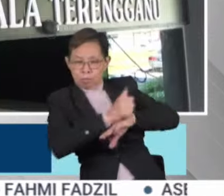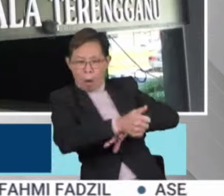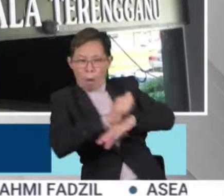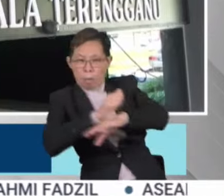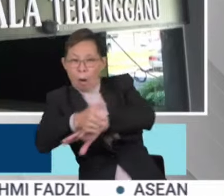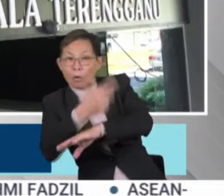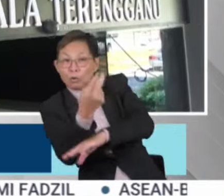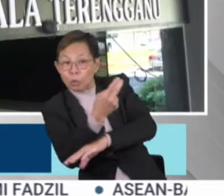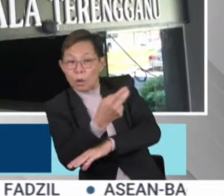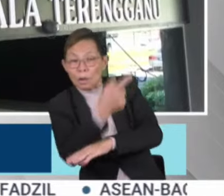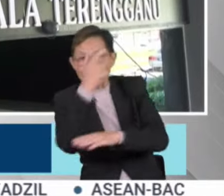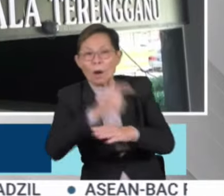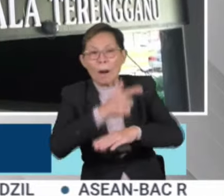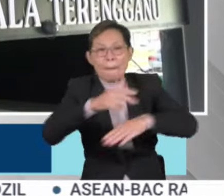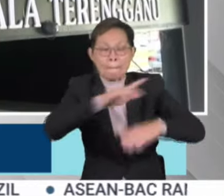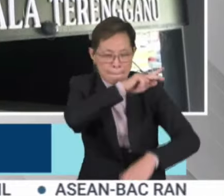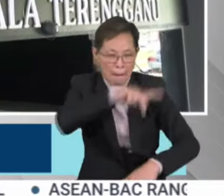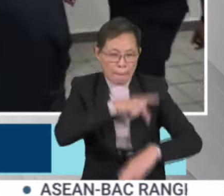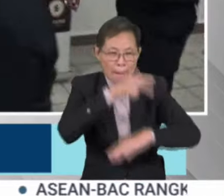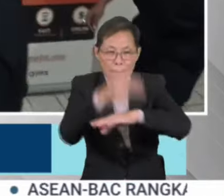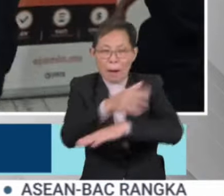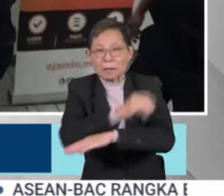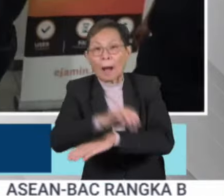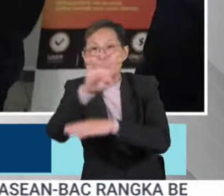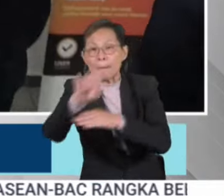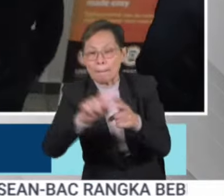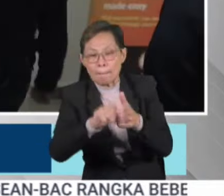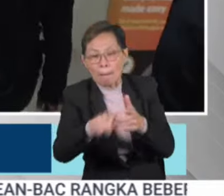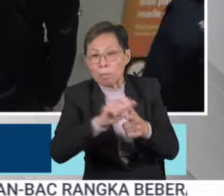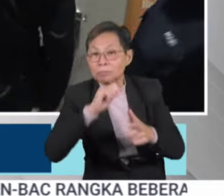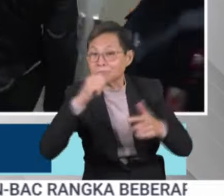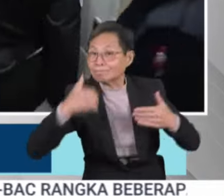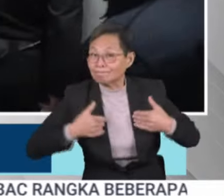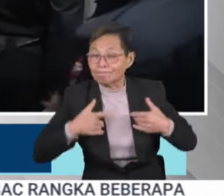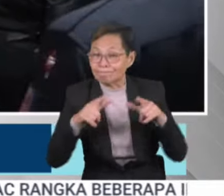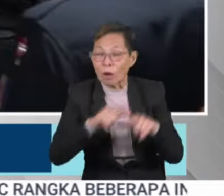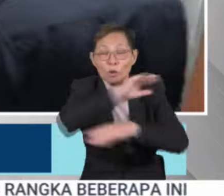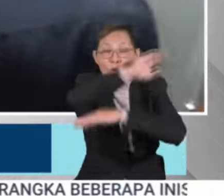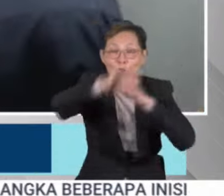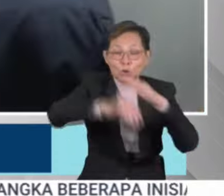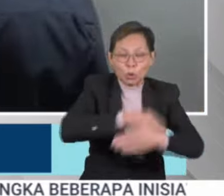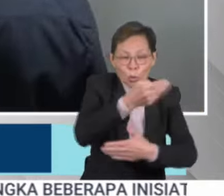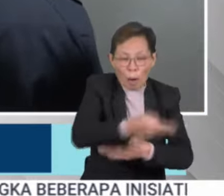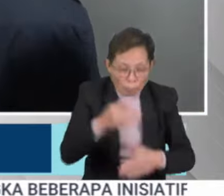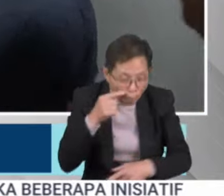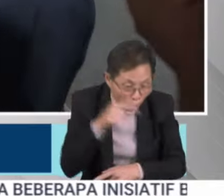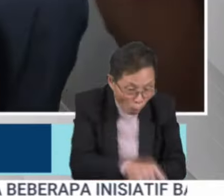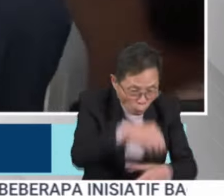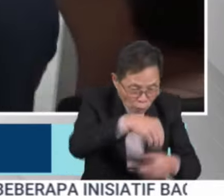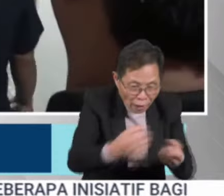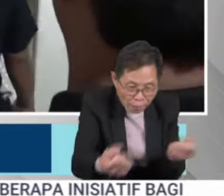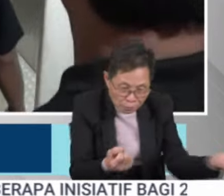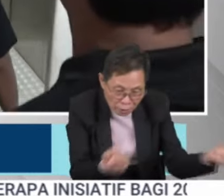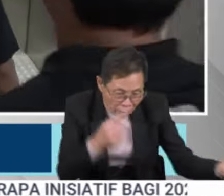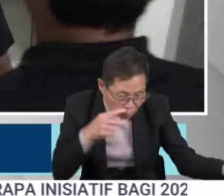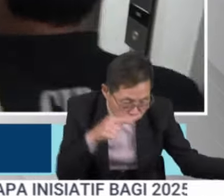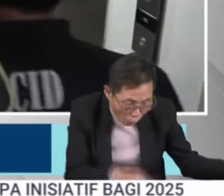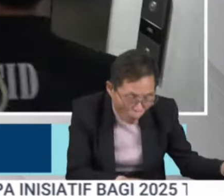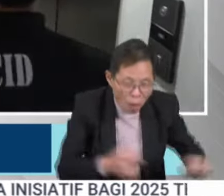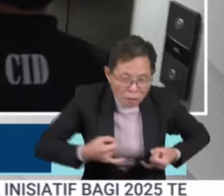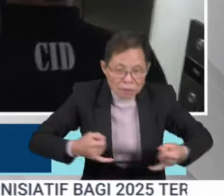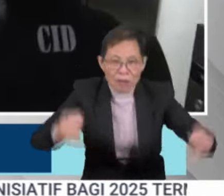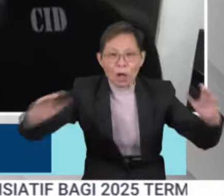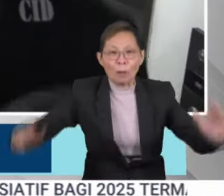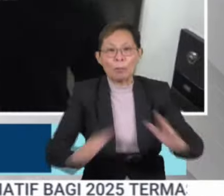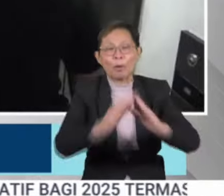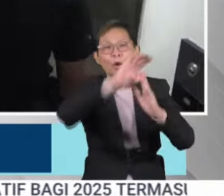pertuduhan memiliki senjata api dan 40 biji peluru tanpa lesen. Kesemua barang kes ditemui dalam kereta tertuduh di Jalan